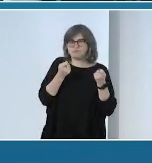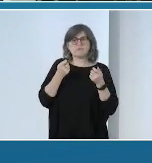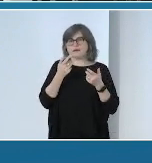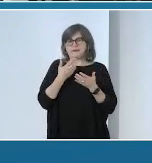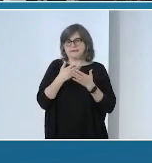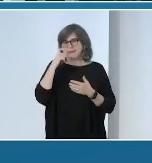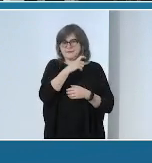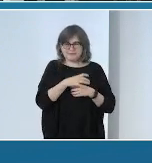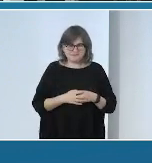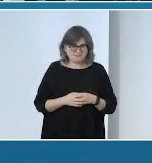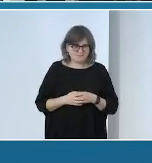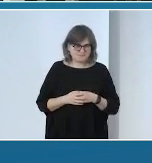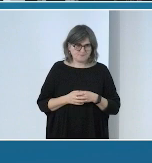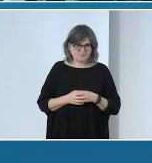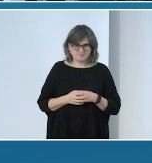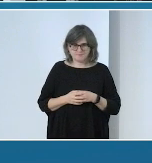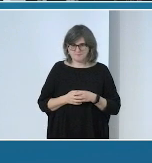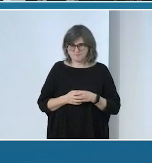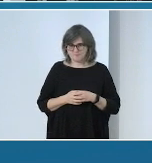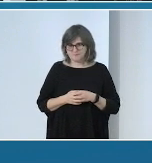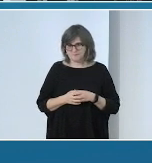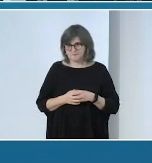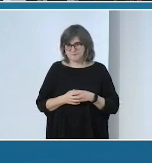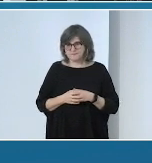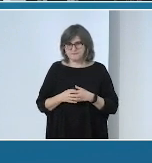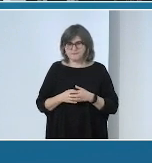Si vous voulez, c'est aussi